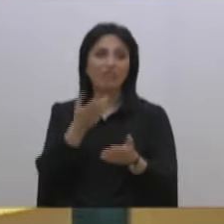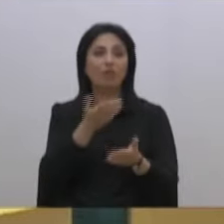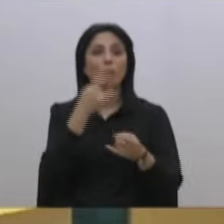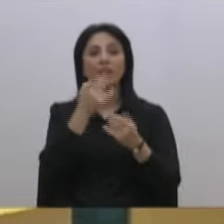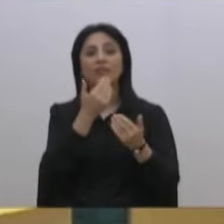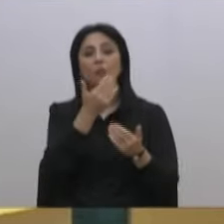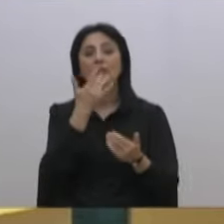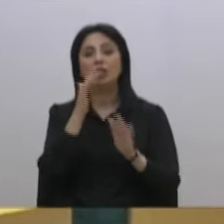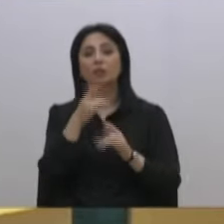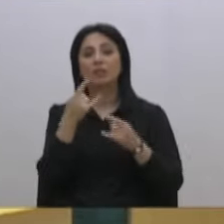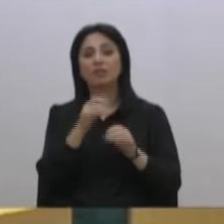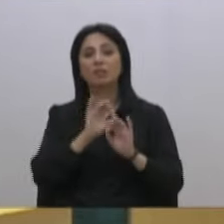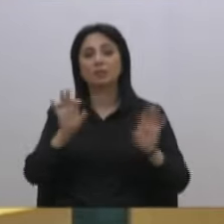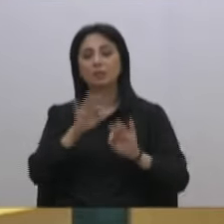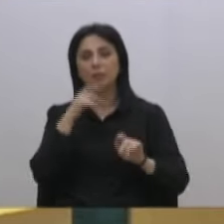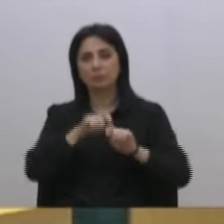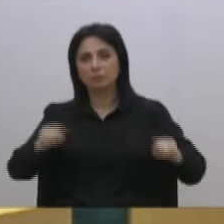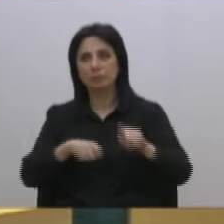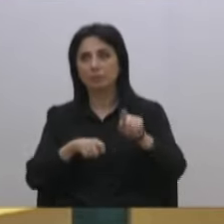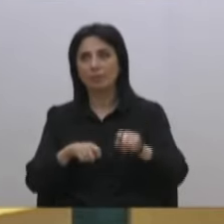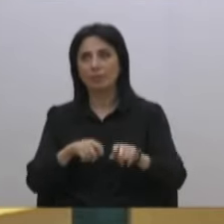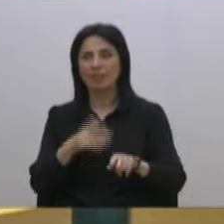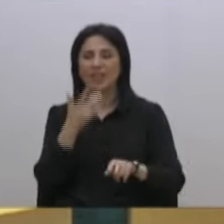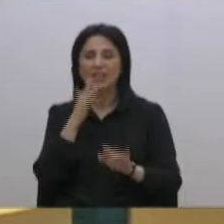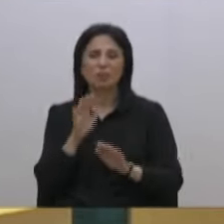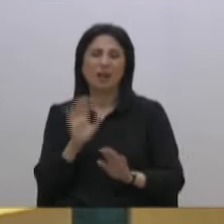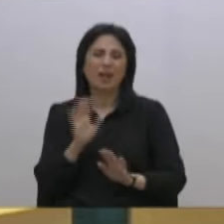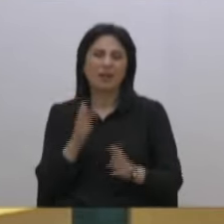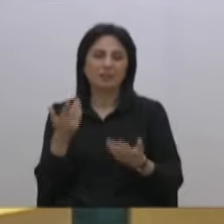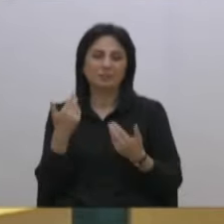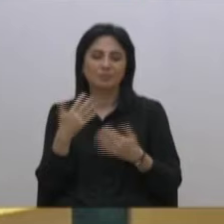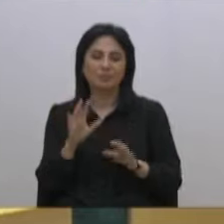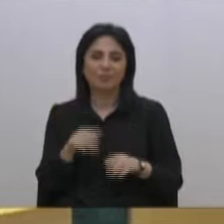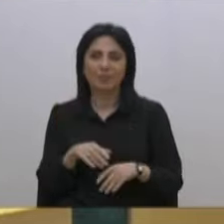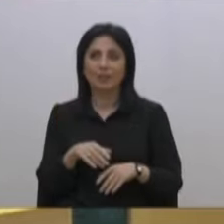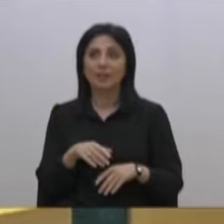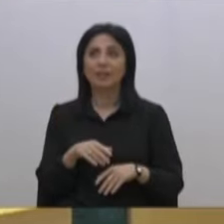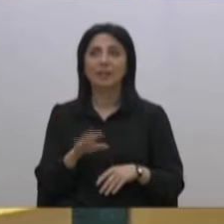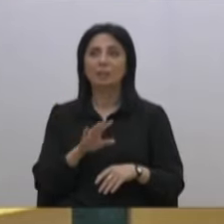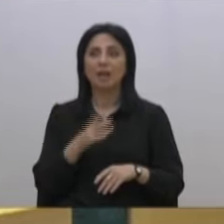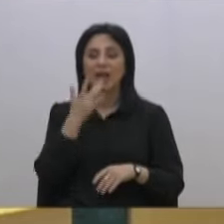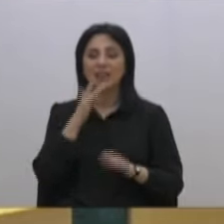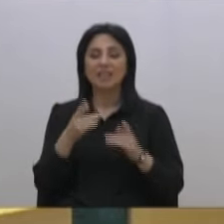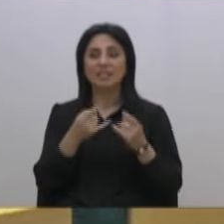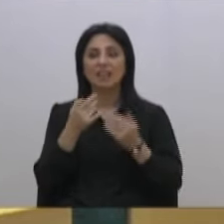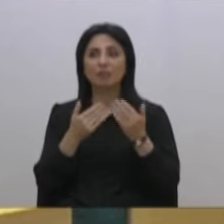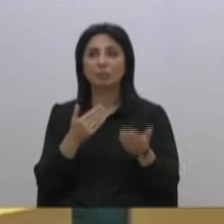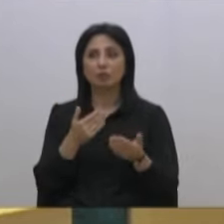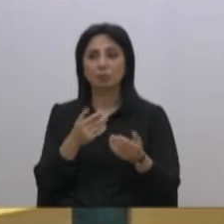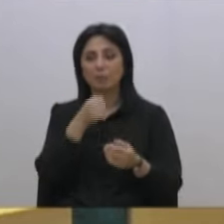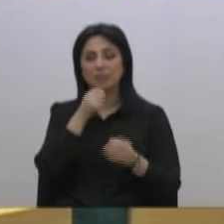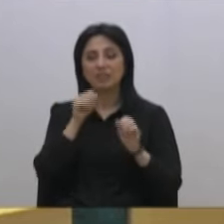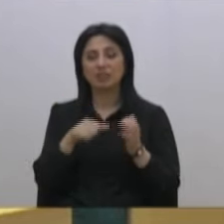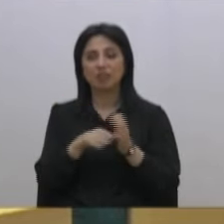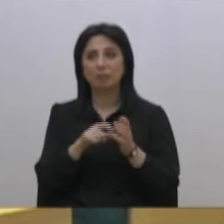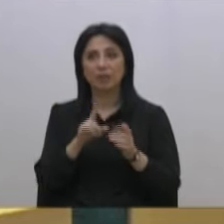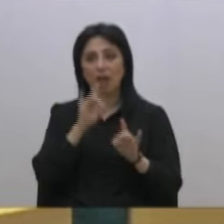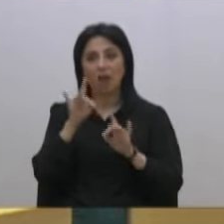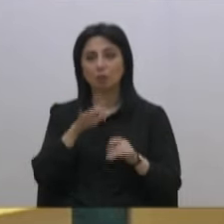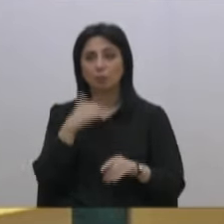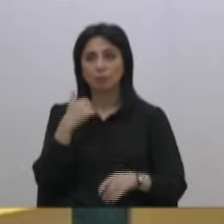რომელიმე ნაციონალურმა ნაცების უბრალოდ არ არის ნაციონალურმა, არა ისე ხომ ეს გადავაჭარბე. ნაცების რომელიმე ტელევიზია ამ მედია საშუალებამ თუ